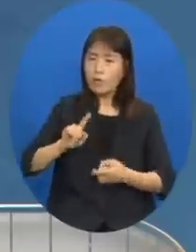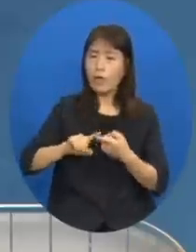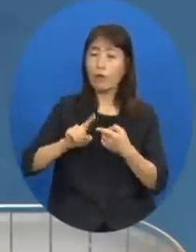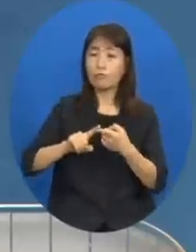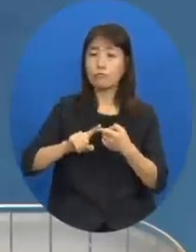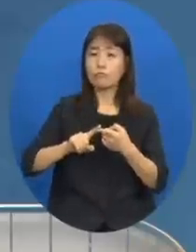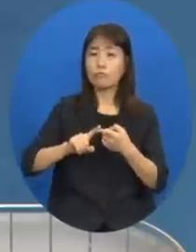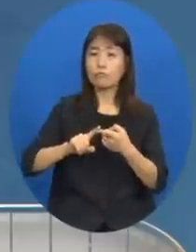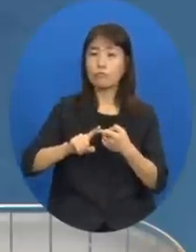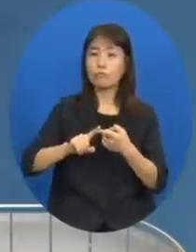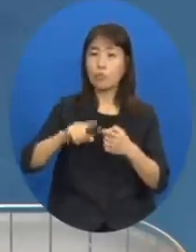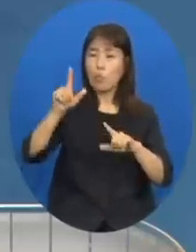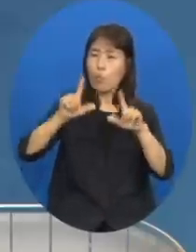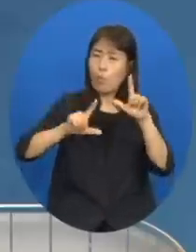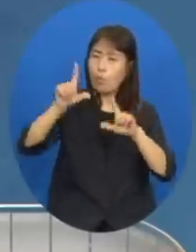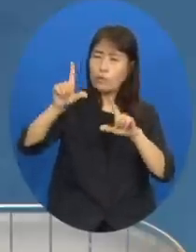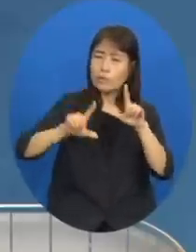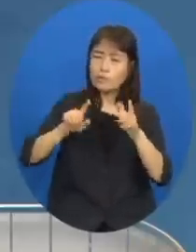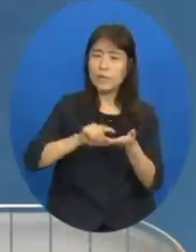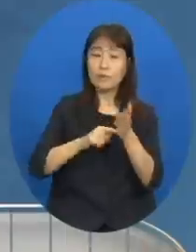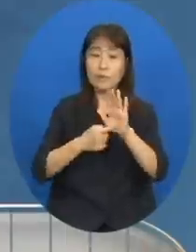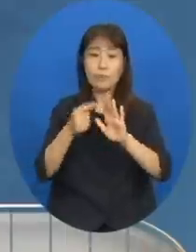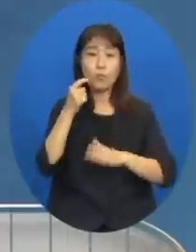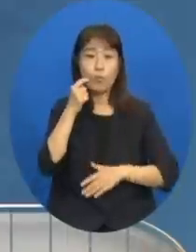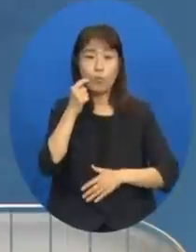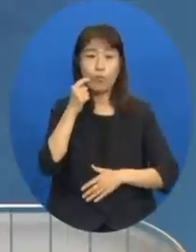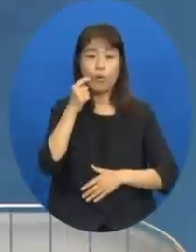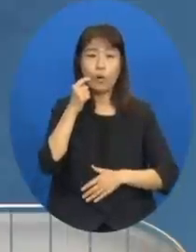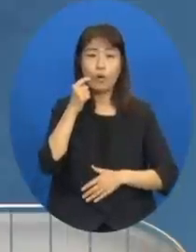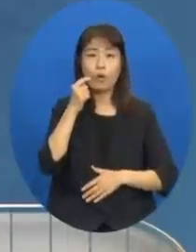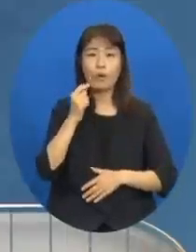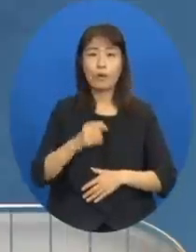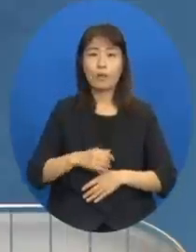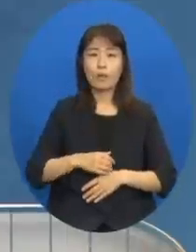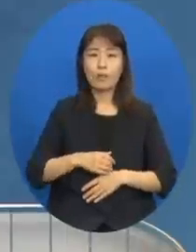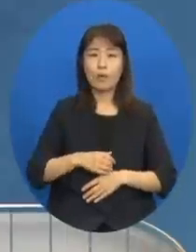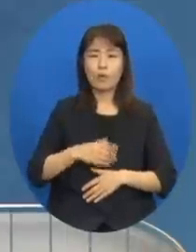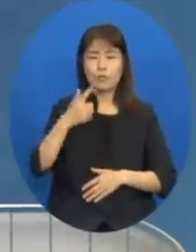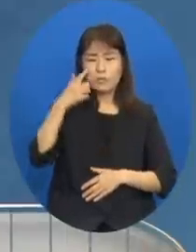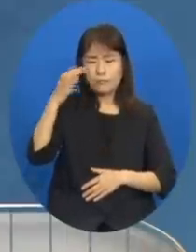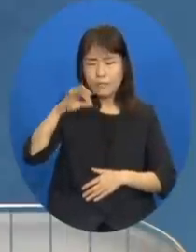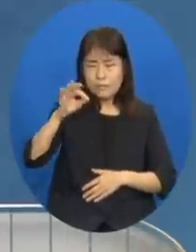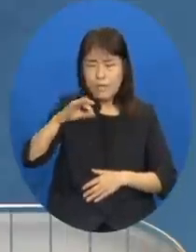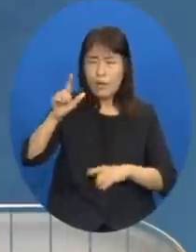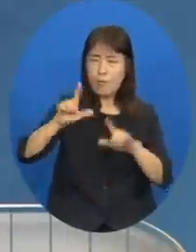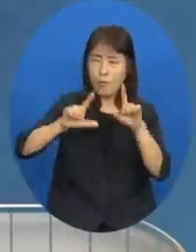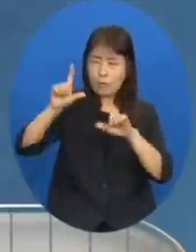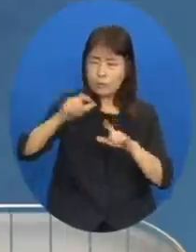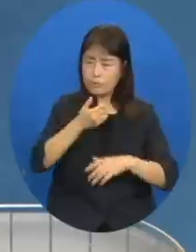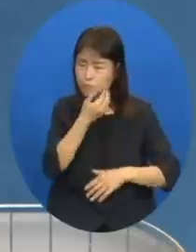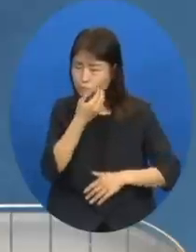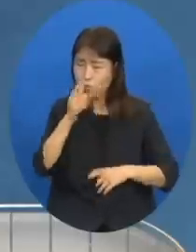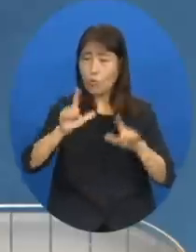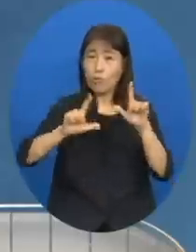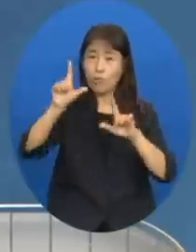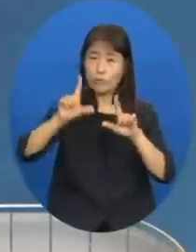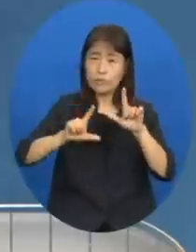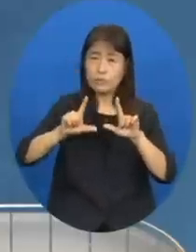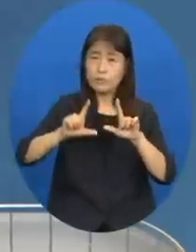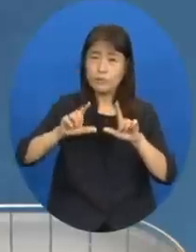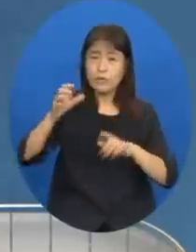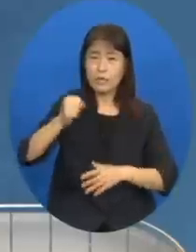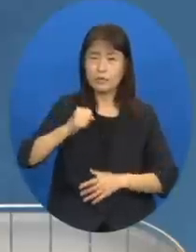어떤 품성을 드러내지 못하고 아주 보잘 것 없고 부끄러운 모습으로 우리가 그렇게